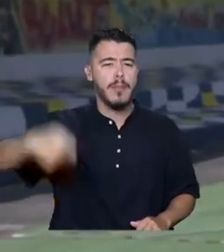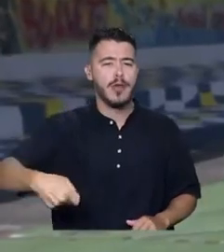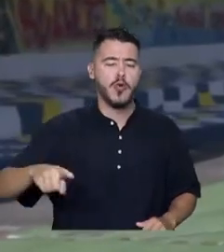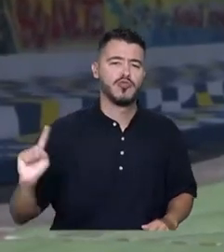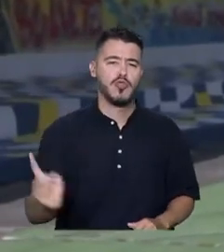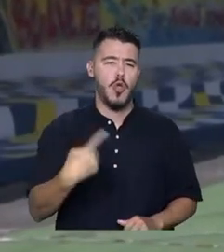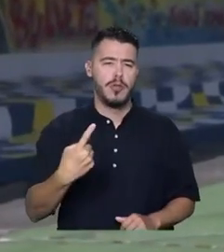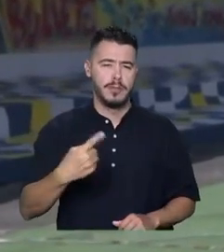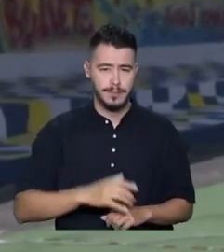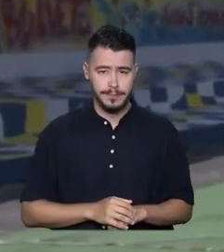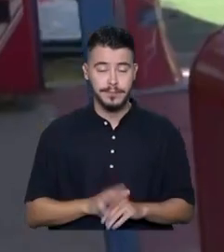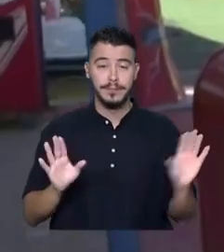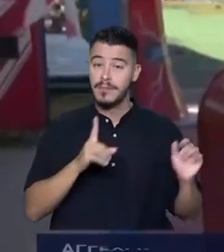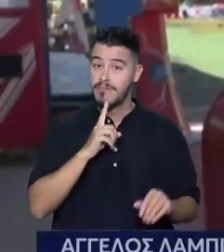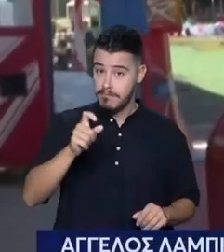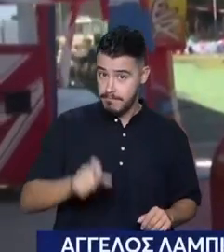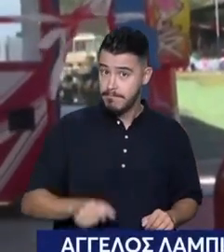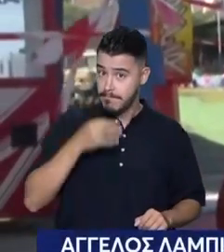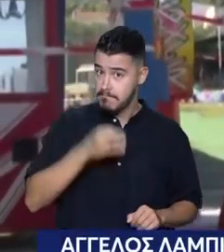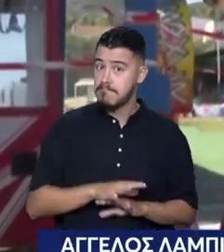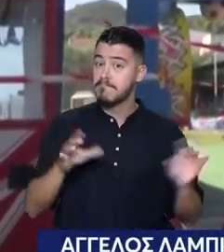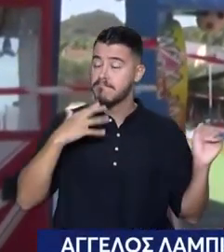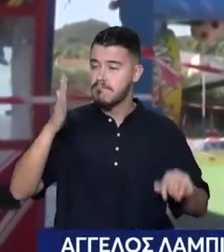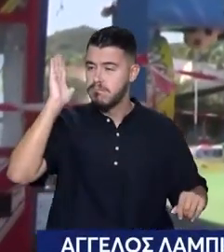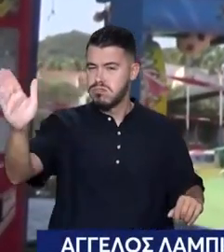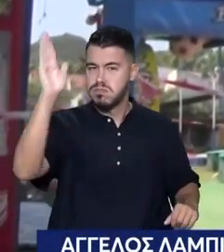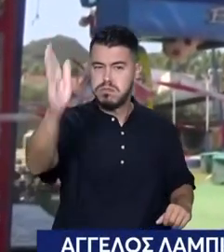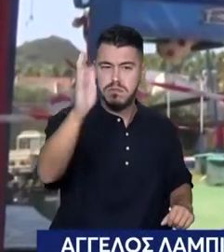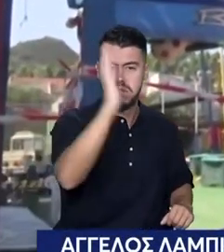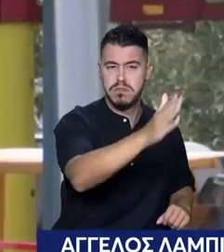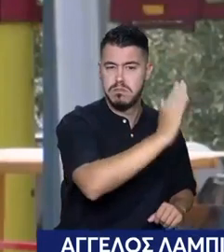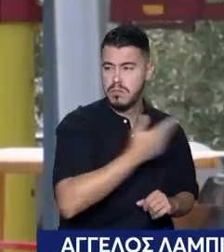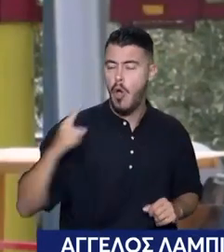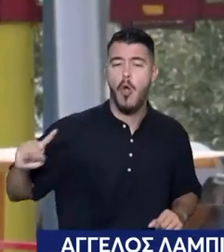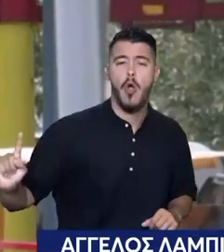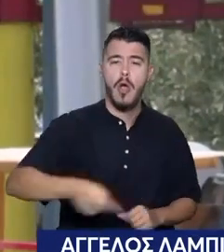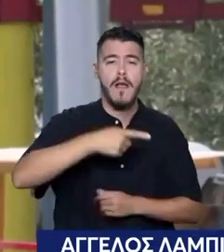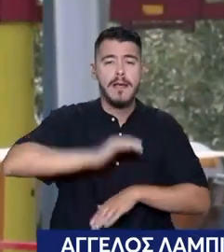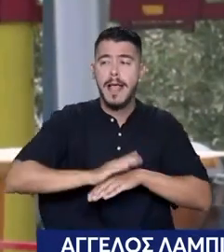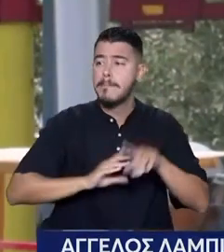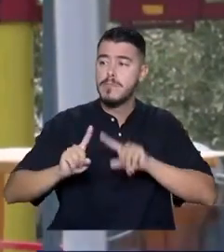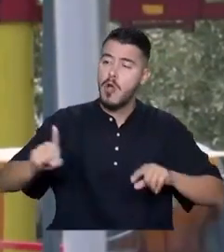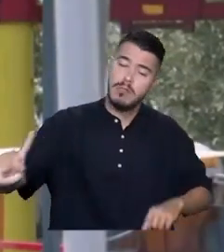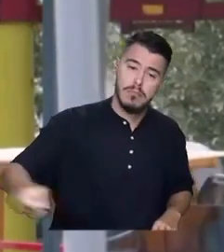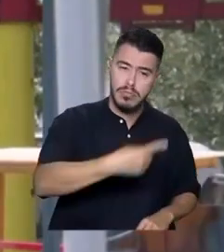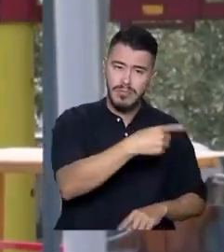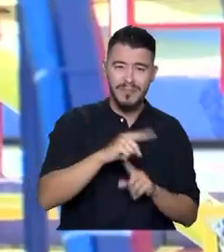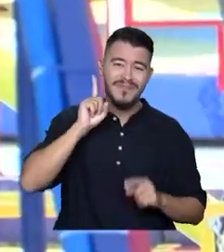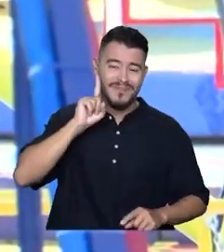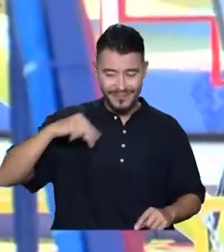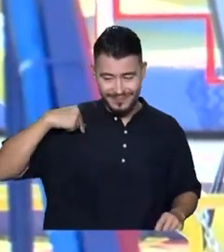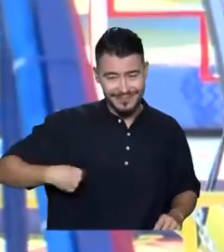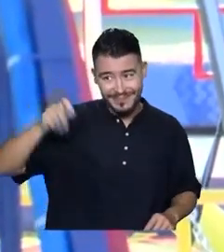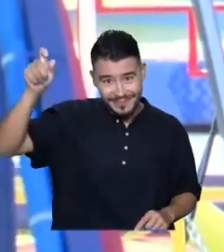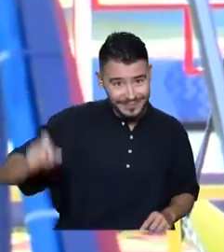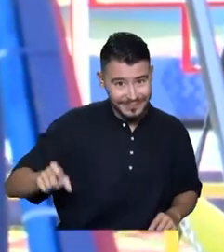Για τον ίδιο, η παραδειγματική τιμωρία όλων εκείνων που ευθύνονται για την τραγωδία είναι σκοπός της ζωής του. Όπως λέει στη Δήμαρχο, όλοι εκείνοι που